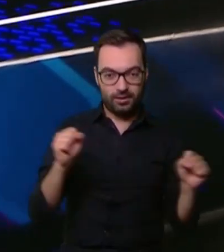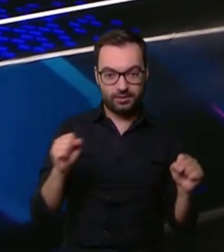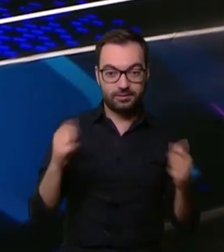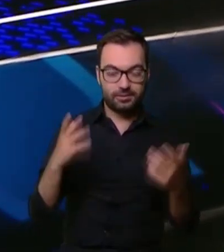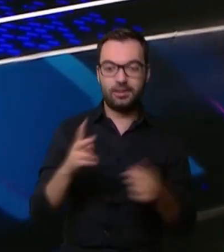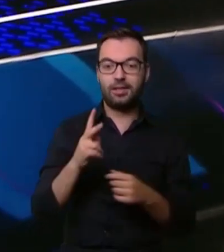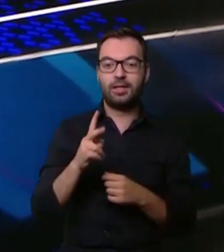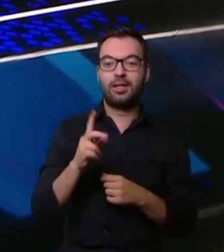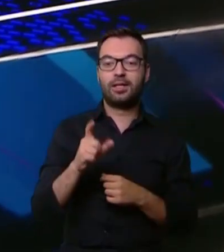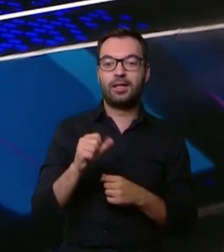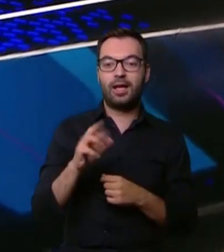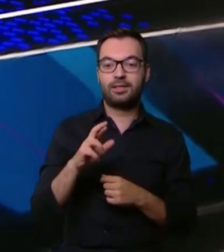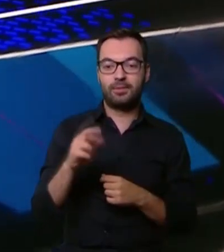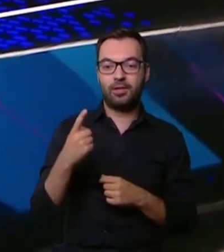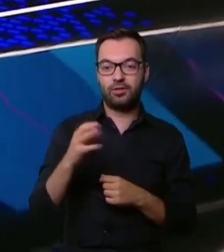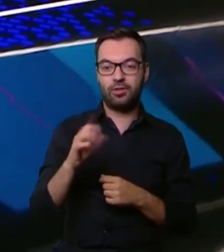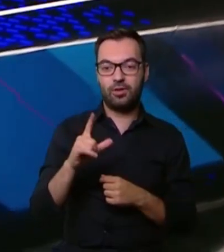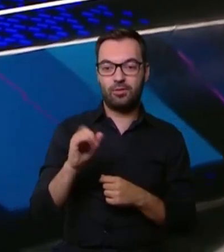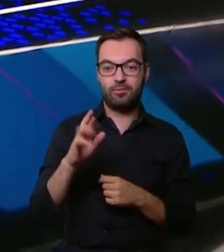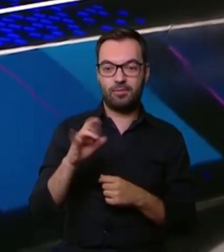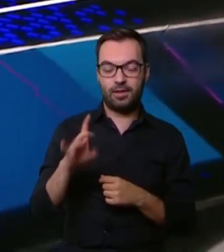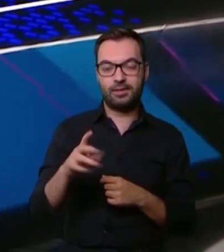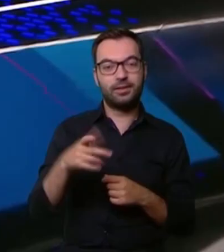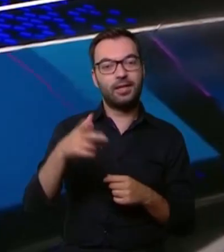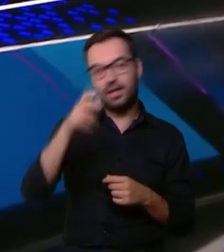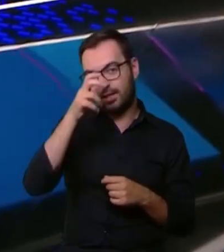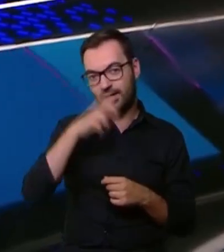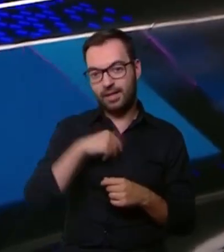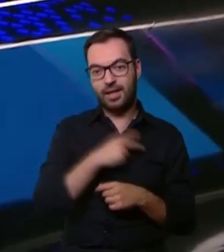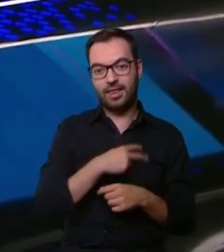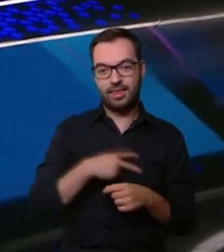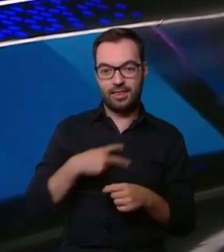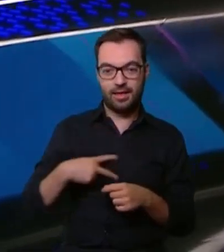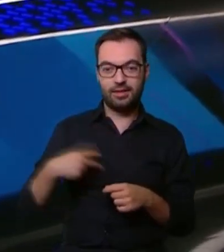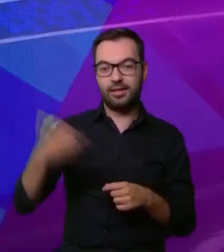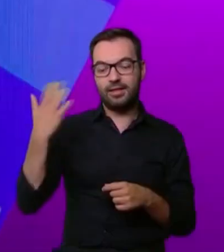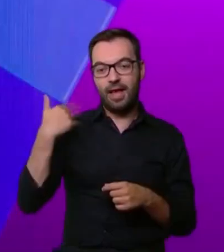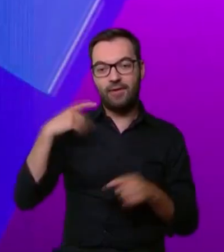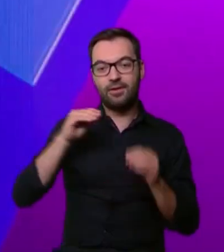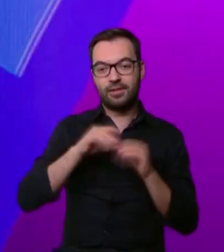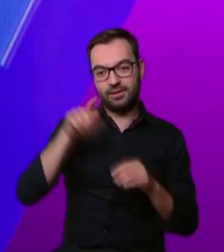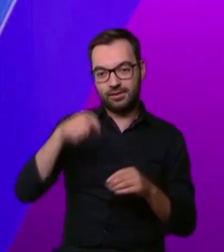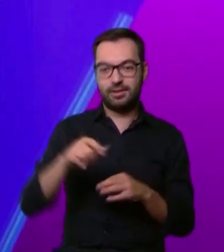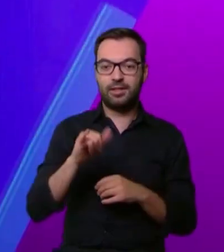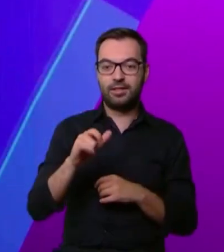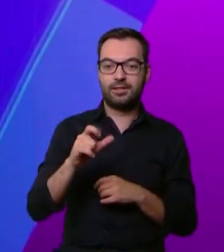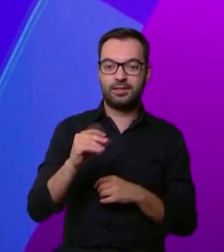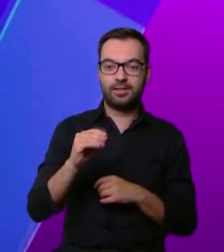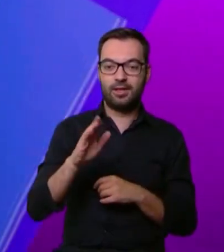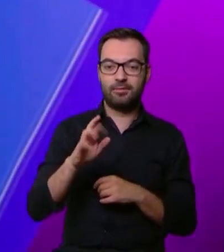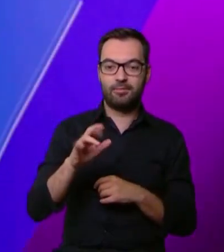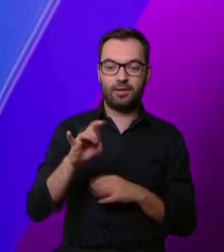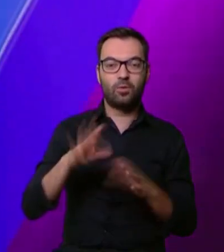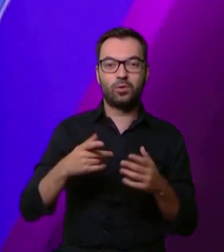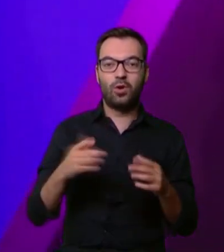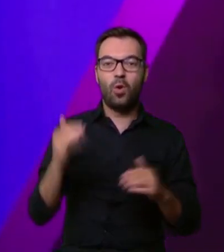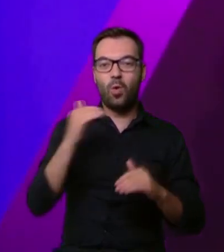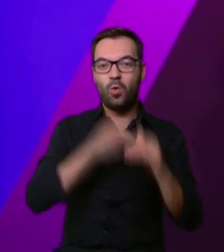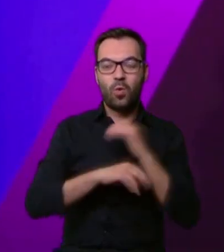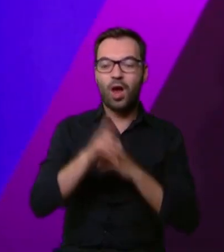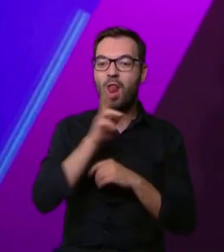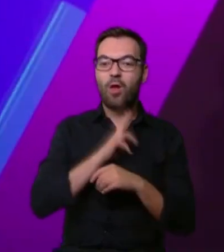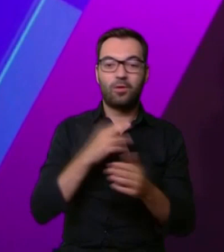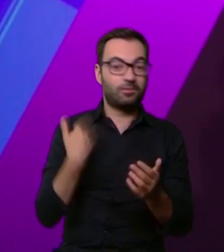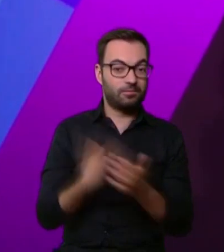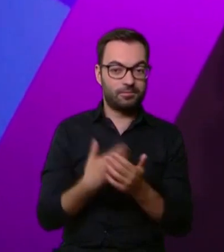nim Kasper Dolberg, napastnik reprezentacji Danii, kiedyś przez trenerów nazywany icebergiem, czyli górą lodową. A to dlatego,